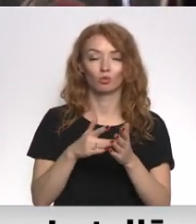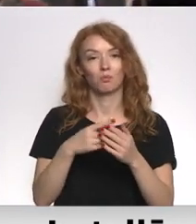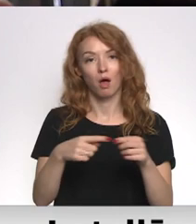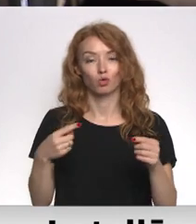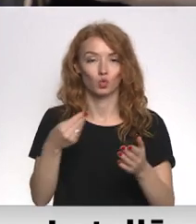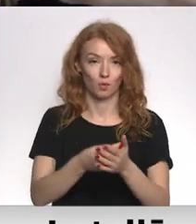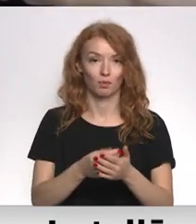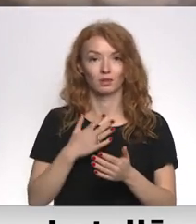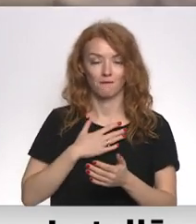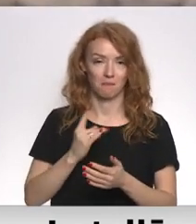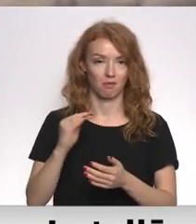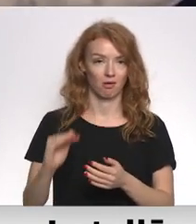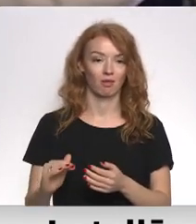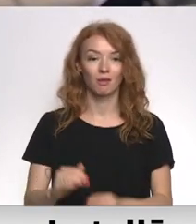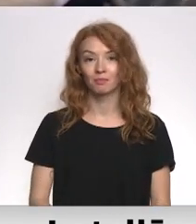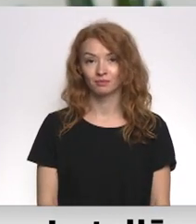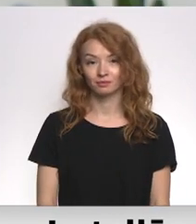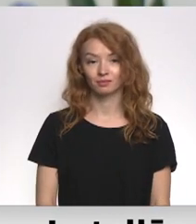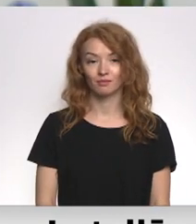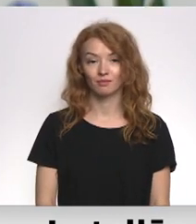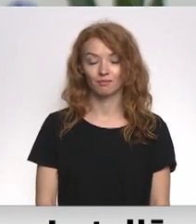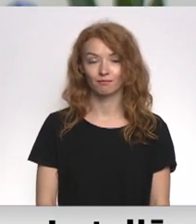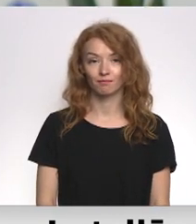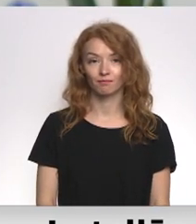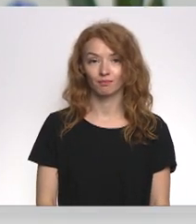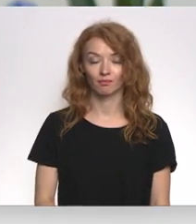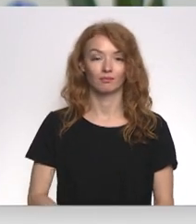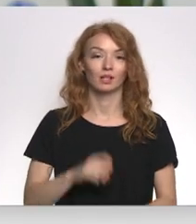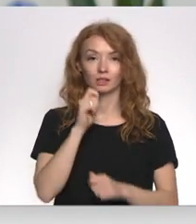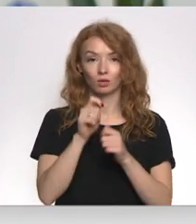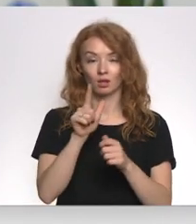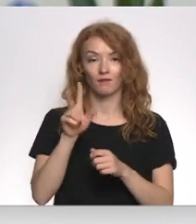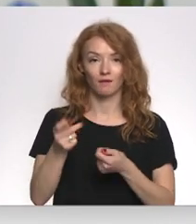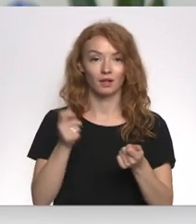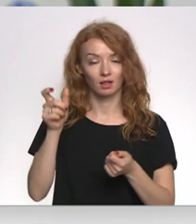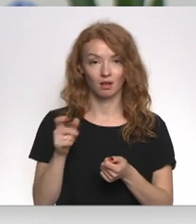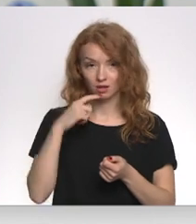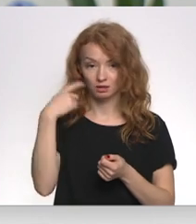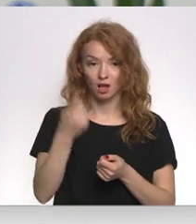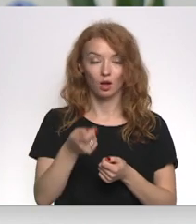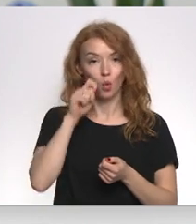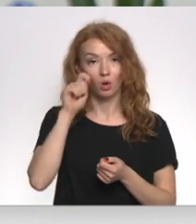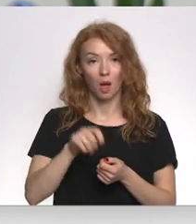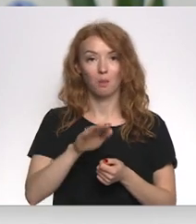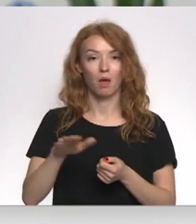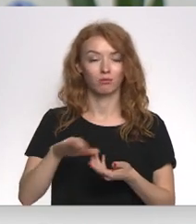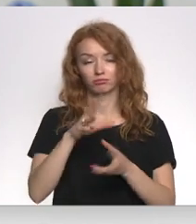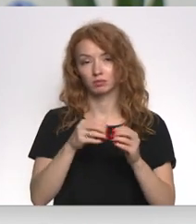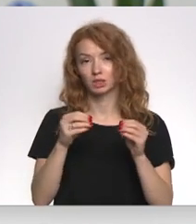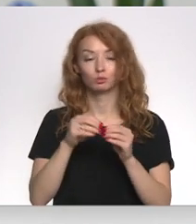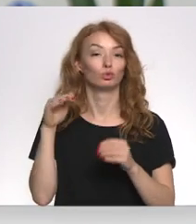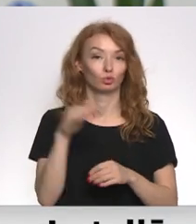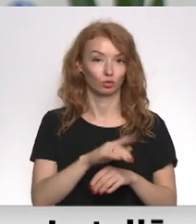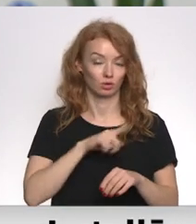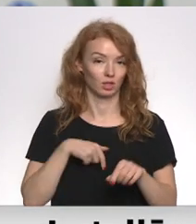bērnam nepieciešamu lietu. Ukraiņu bēgļu bērni Latvijā ir apmēram 10 000, un skaidrs, ka